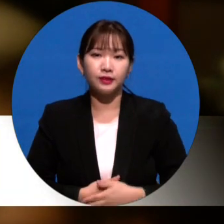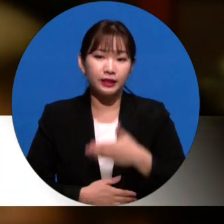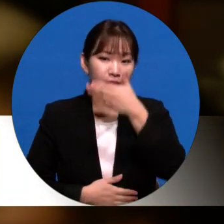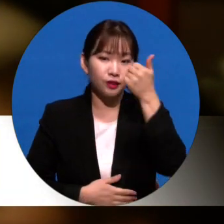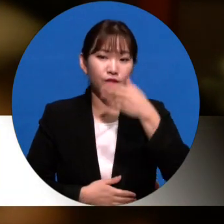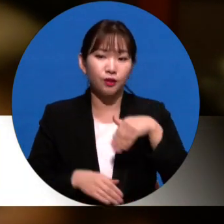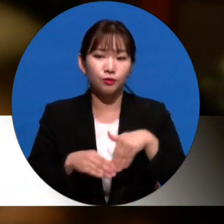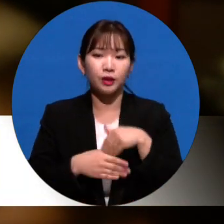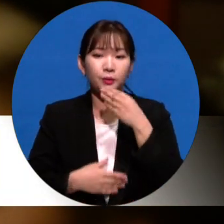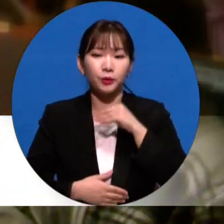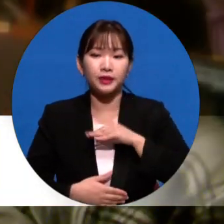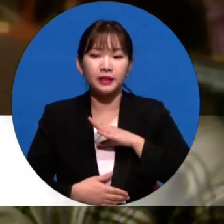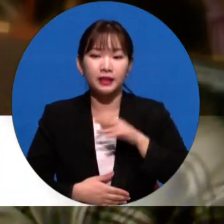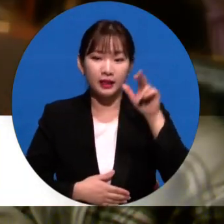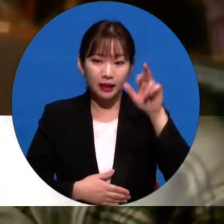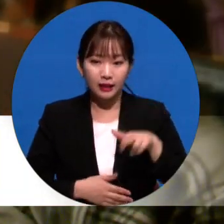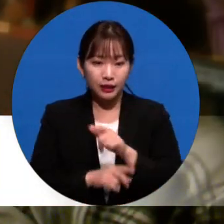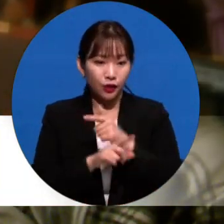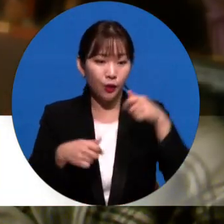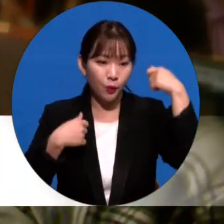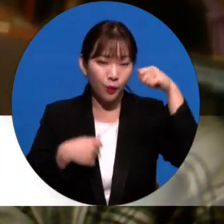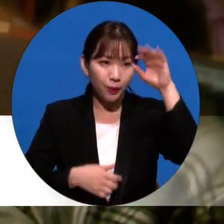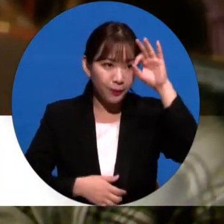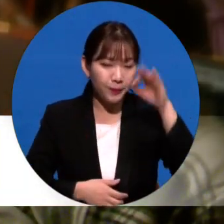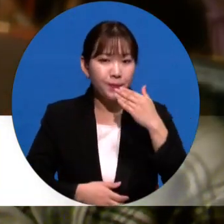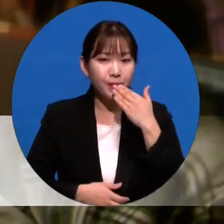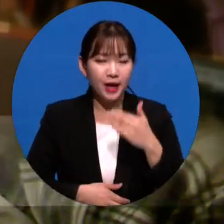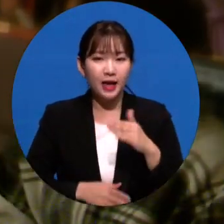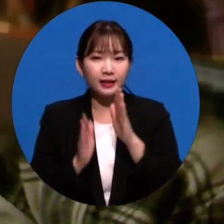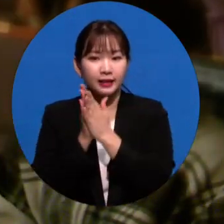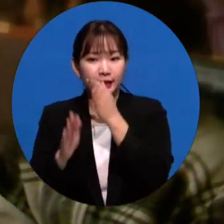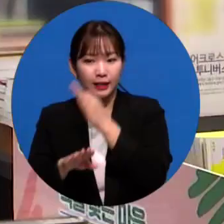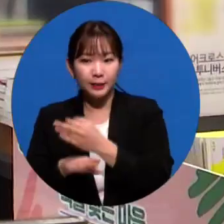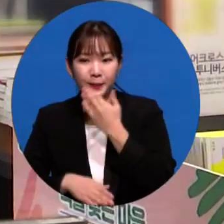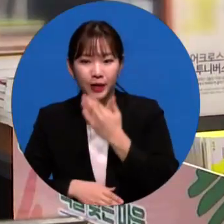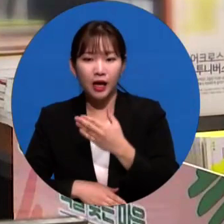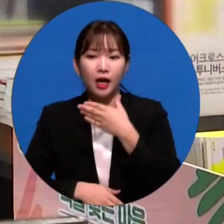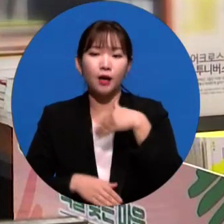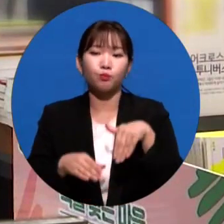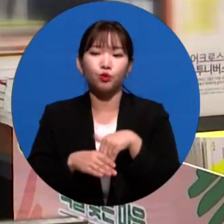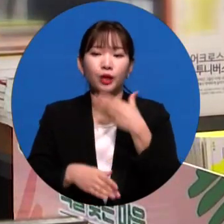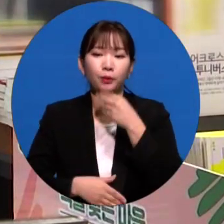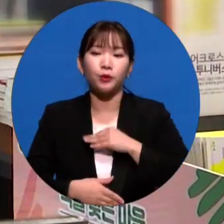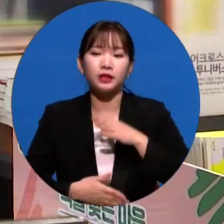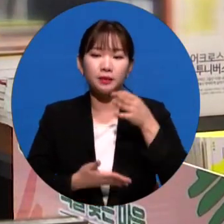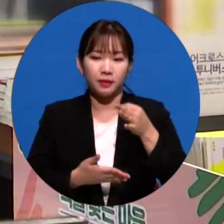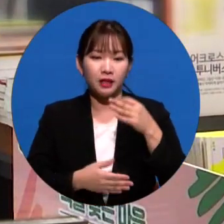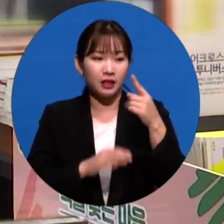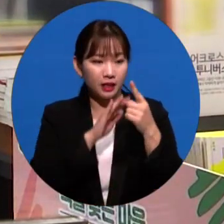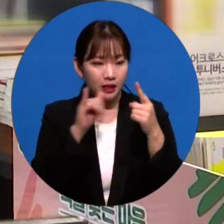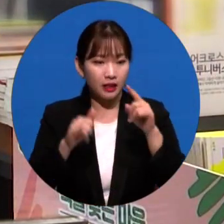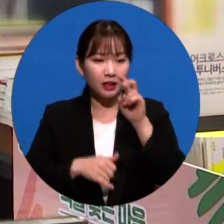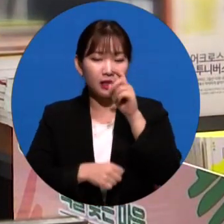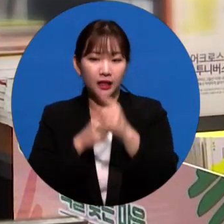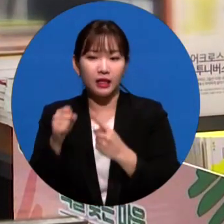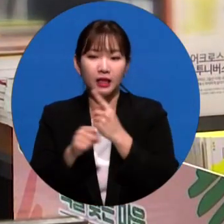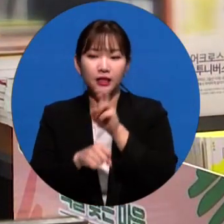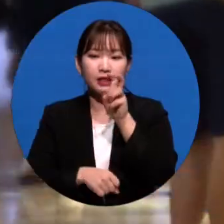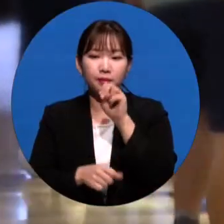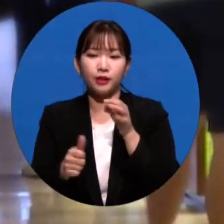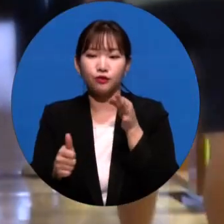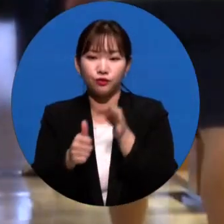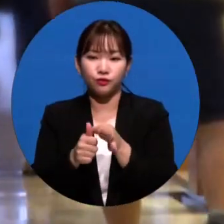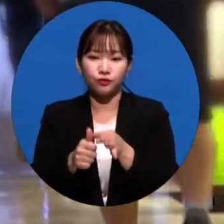청년 문화복지카드는 각종 공연 관람, 도서 구입 등 문화복지비로 1인당 연 20만 원을